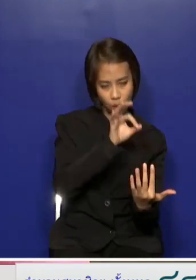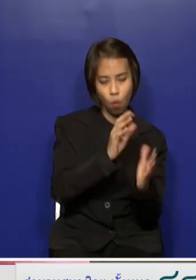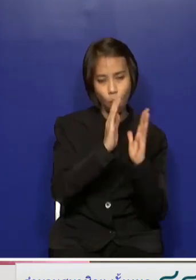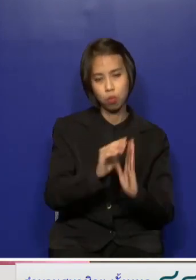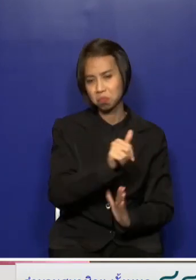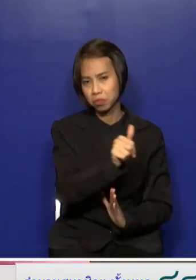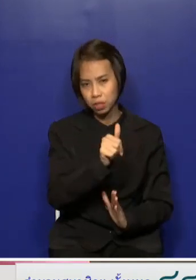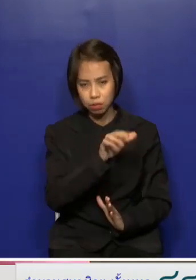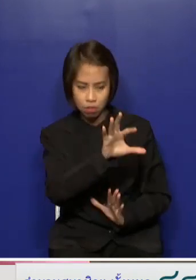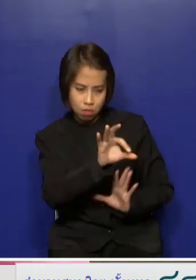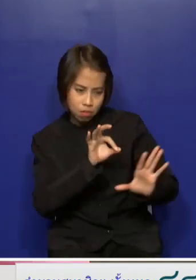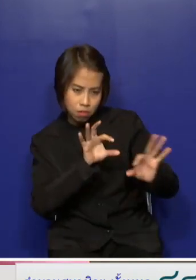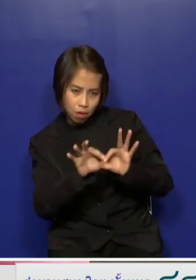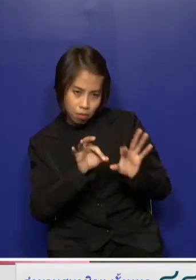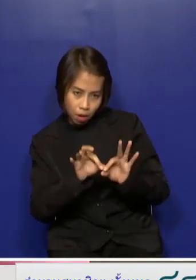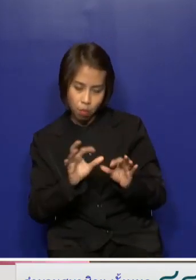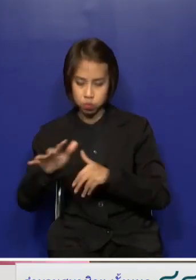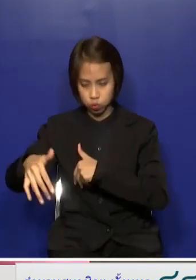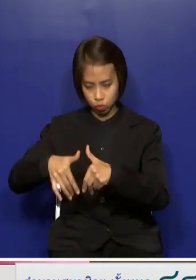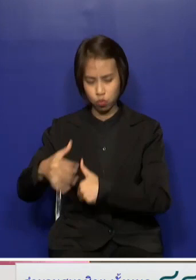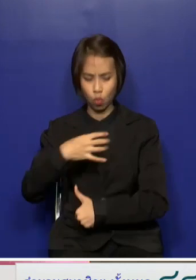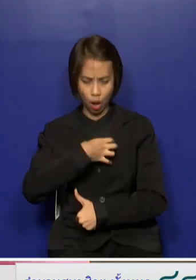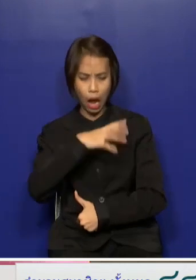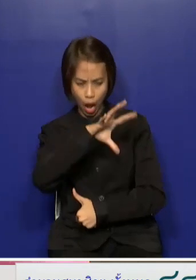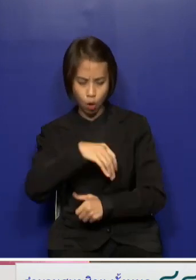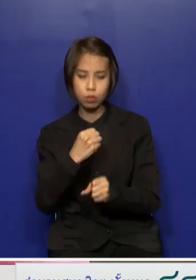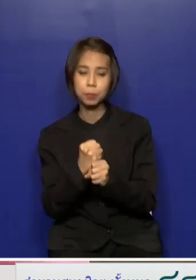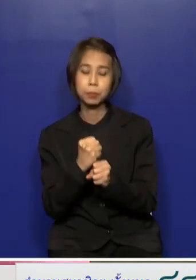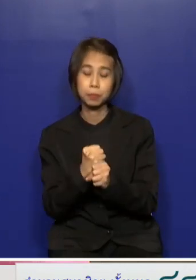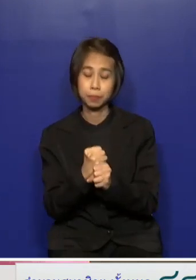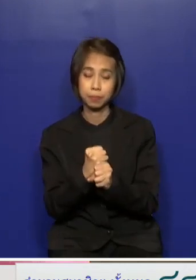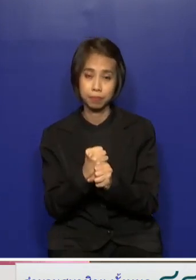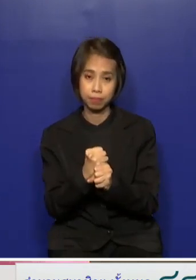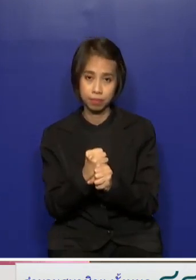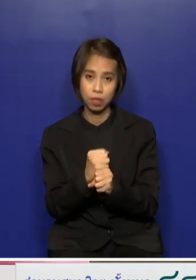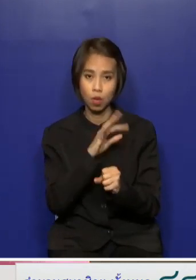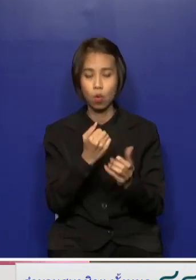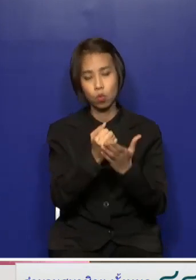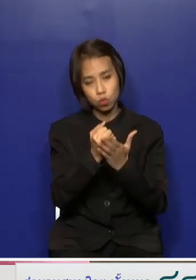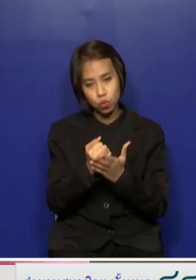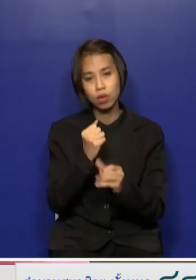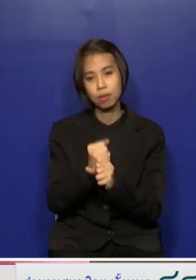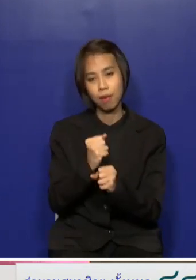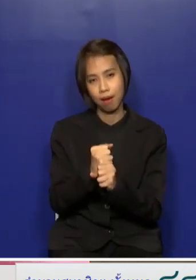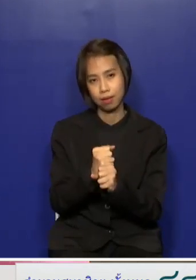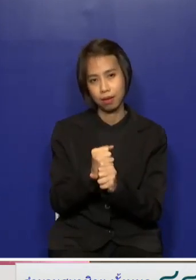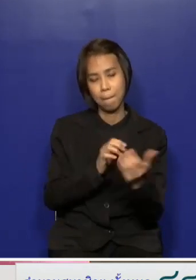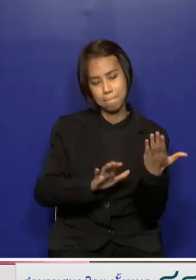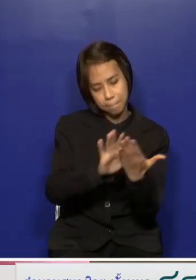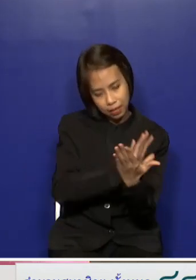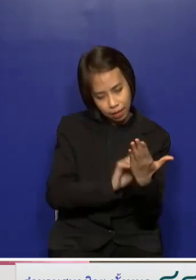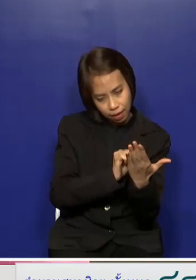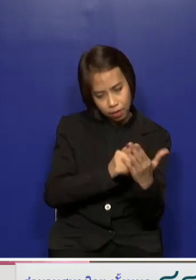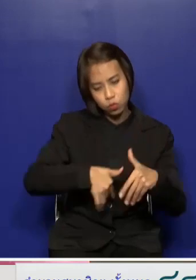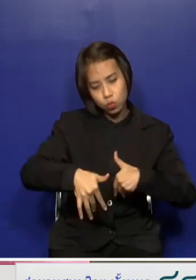ที่ประชาชนต้องการนะครับเข้ามารับใช้ครับประเทศไม่ว่าจะเป็นระดับประเทศหรือระดับท้องถิ่น